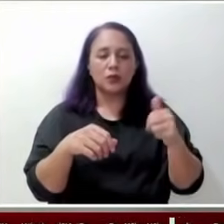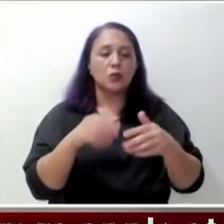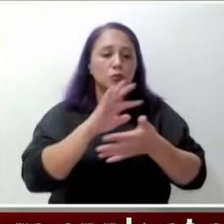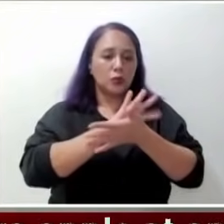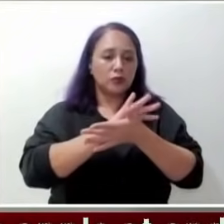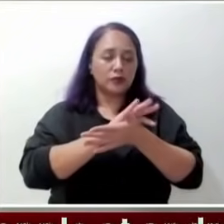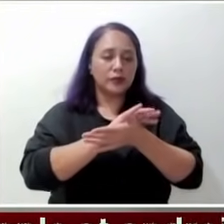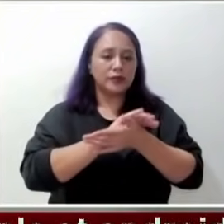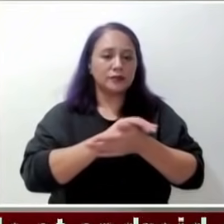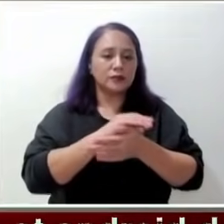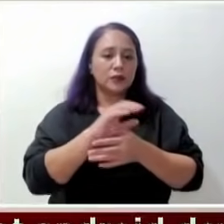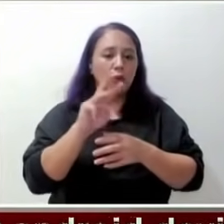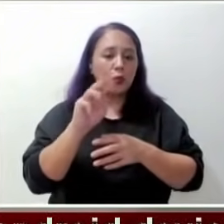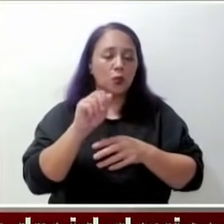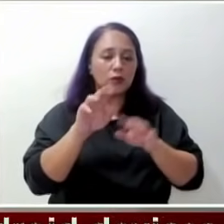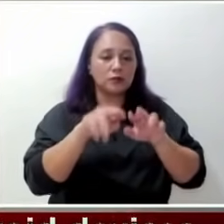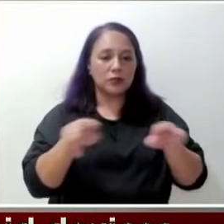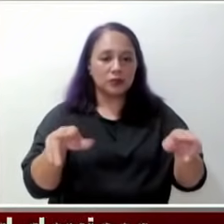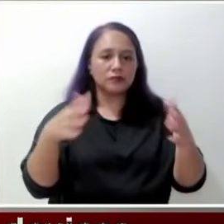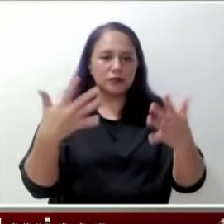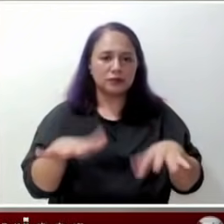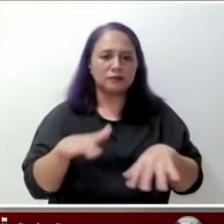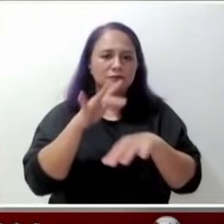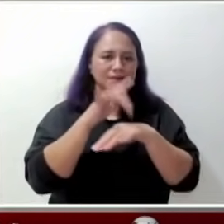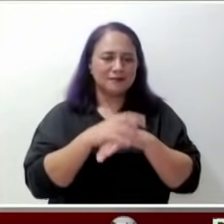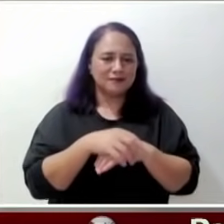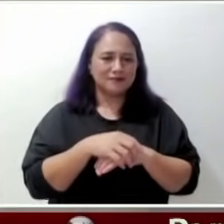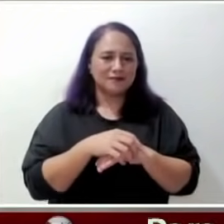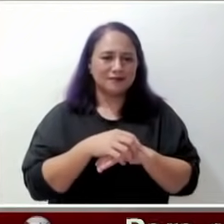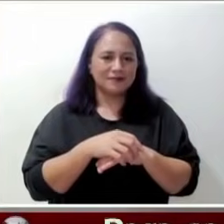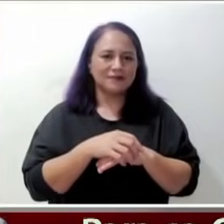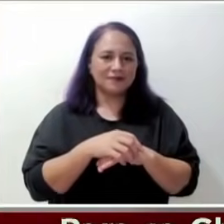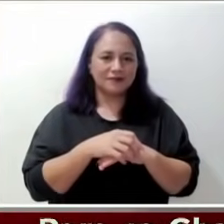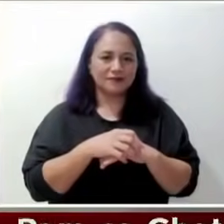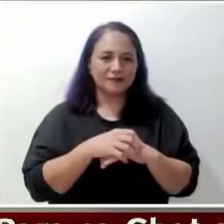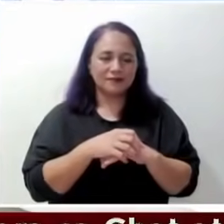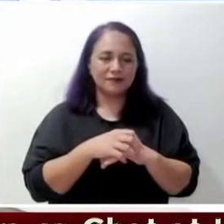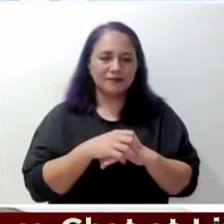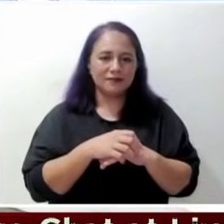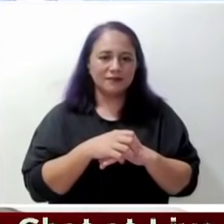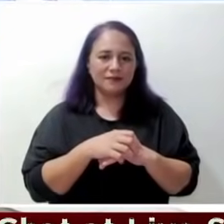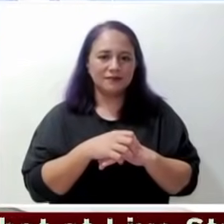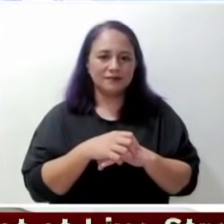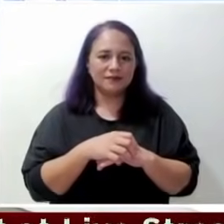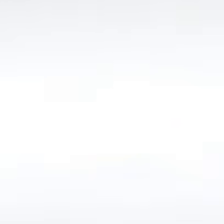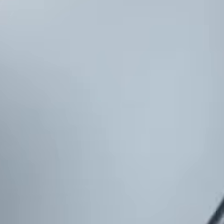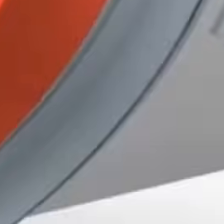ang kasalukuyang okupado. Jeff Canoy, ABS-CBN News.